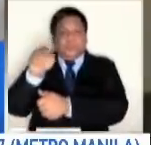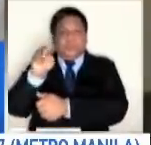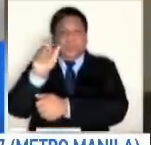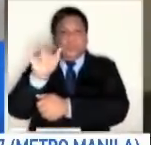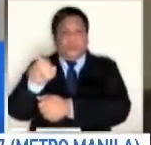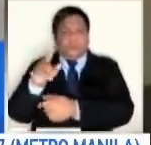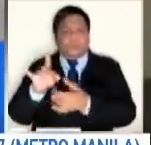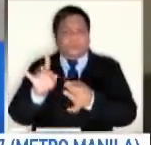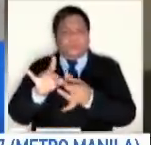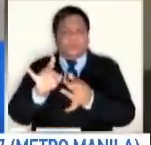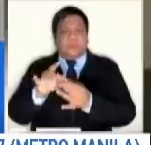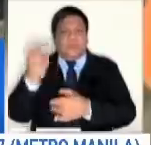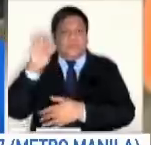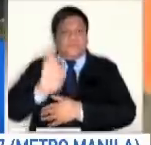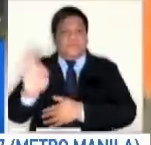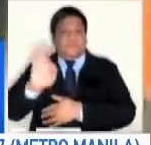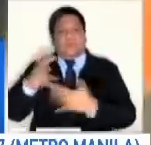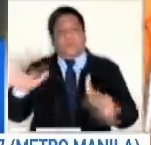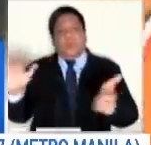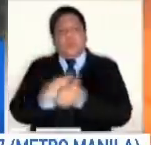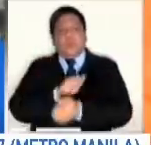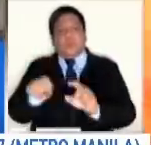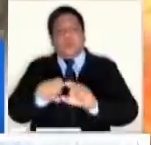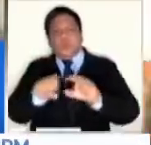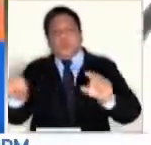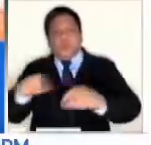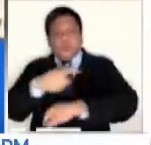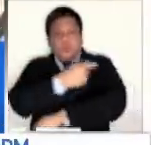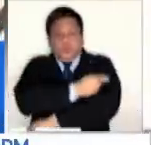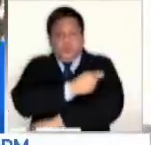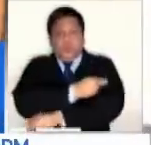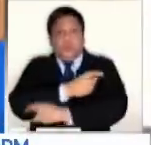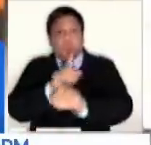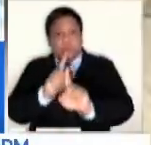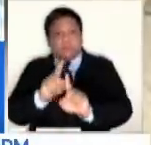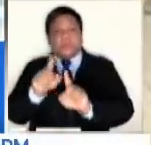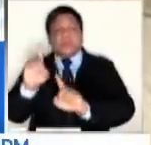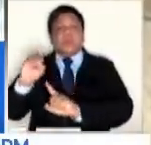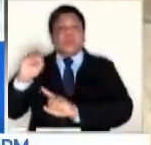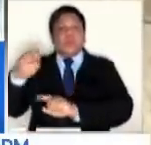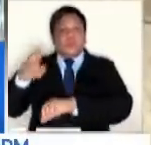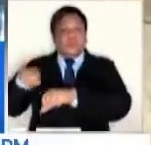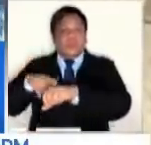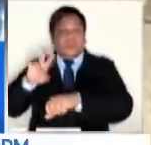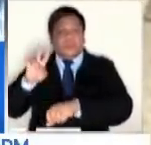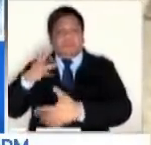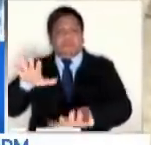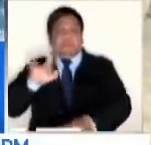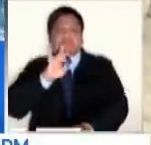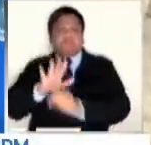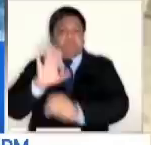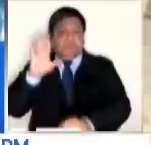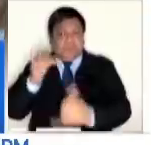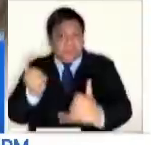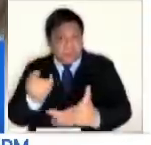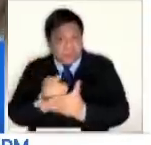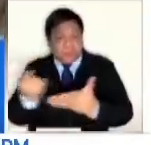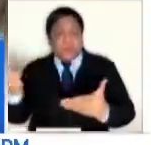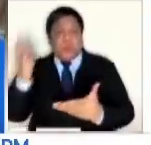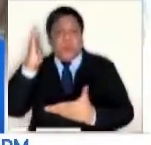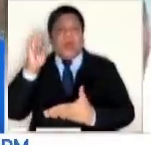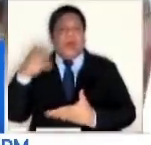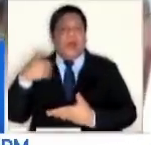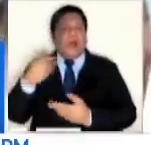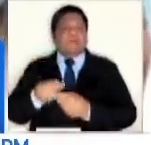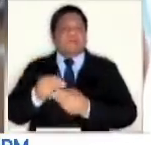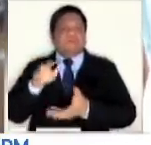ang supply ng bakuna. Pero pinangakuan ng DOH-7 ang syudad na sa loob ng linggong ito may matatanggap silang dagdag